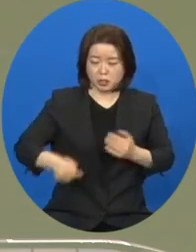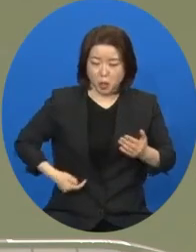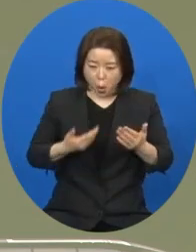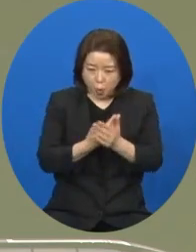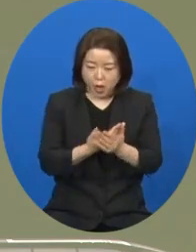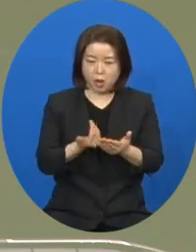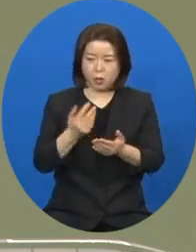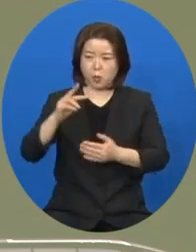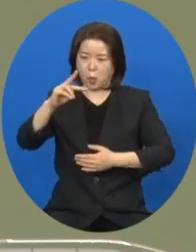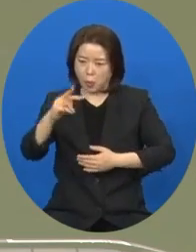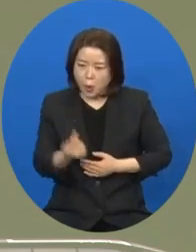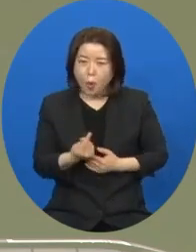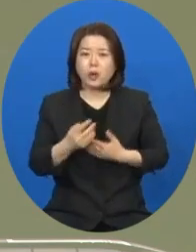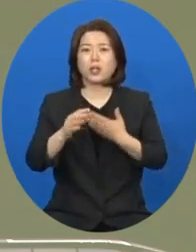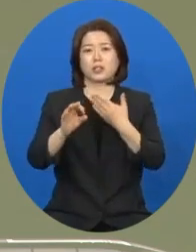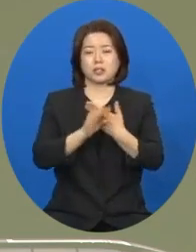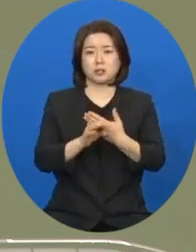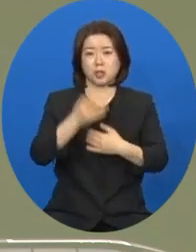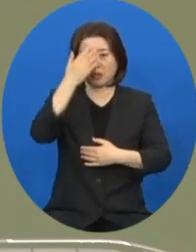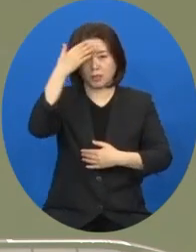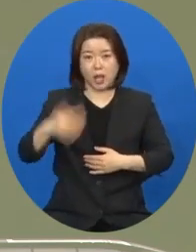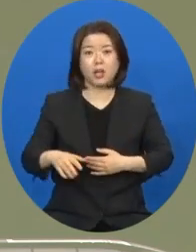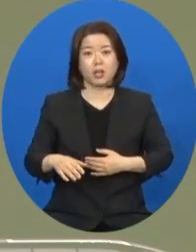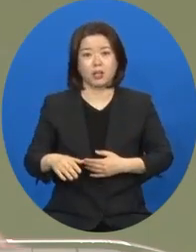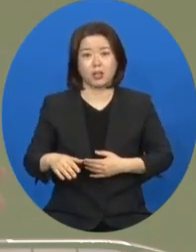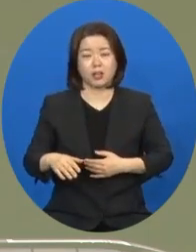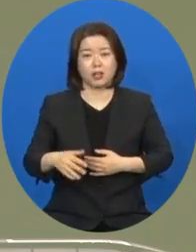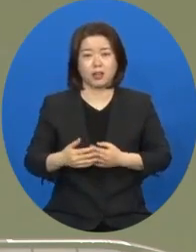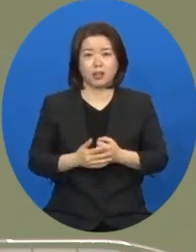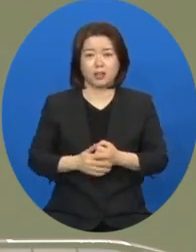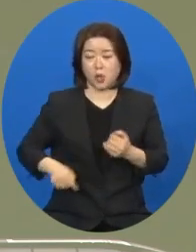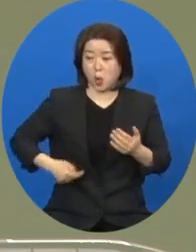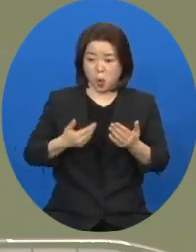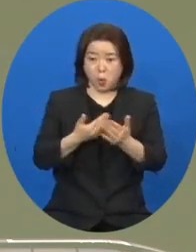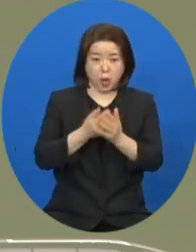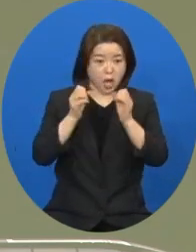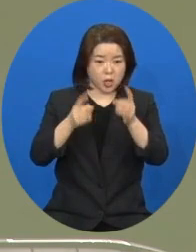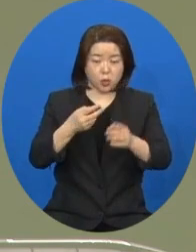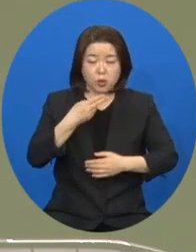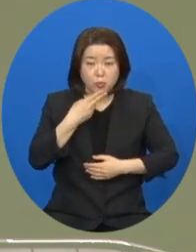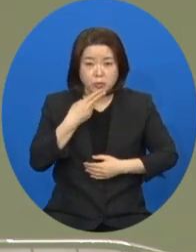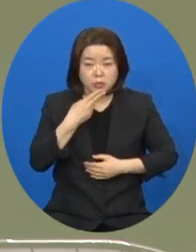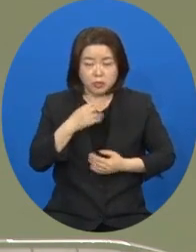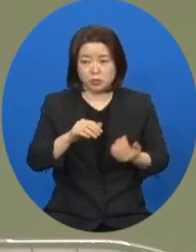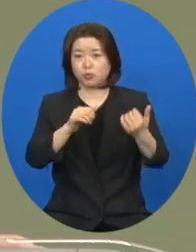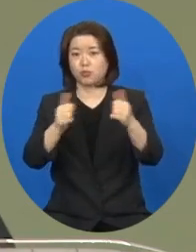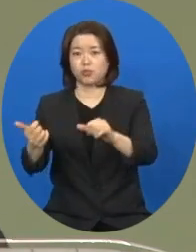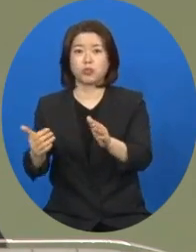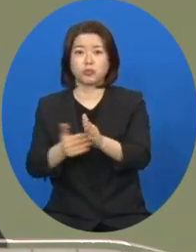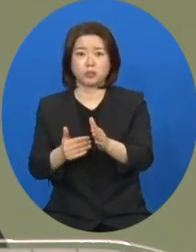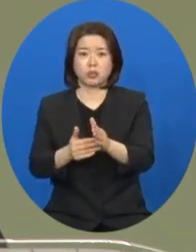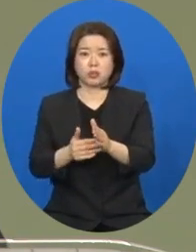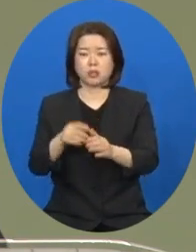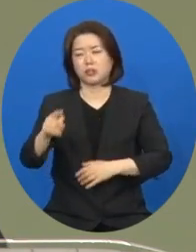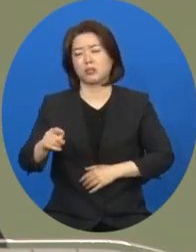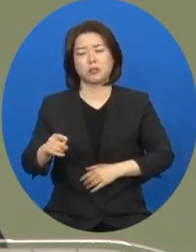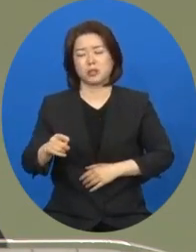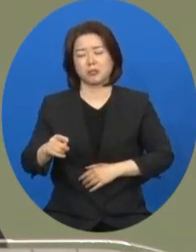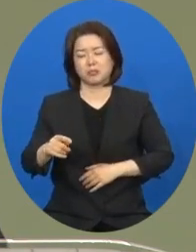회개하고 돌이켰으면 그나마 다행이죠. 회개할 기회도 없이 죽었어요.